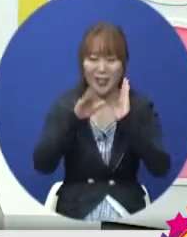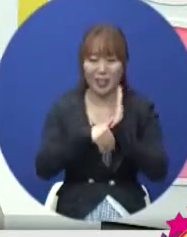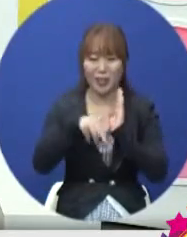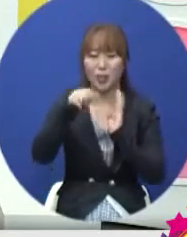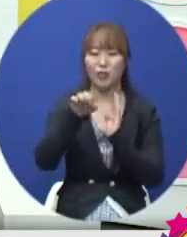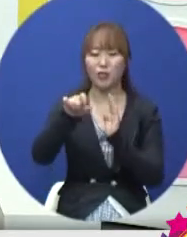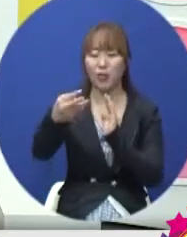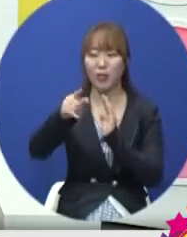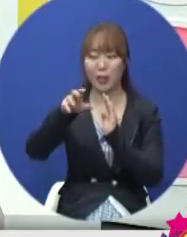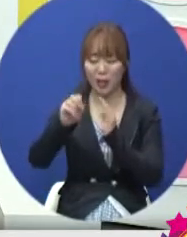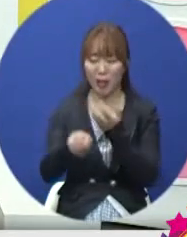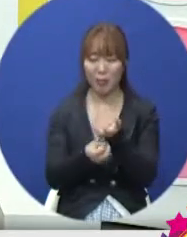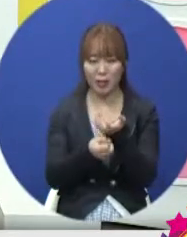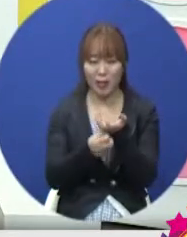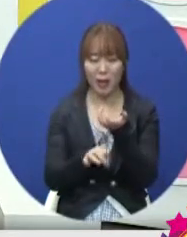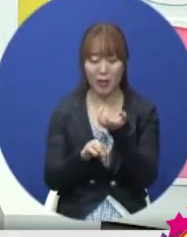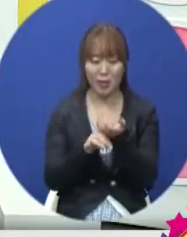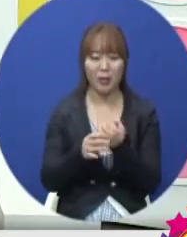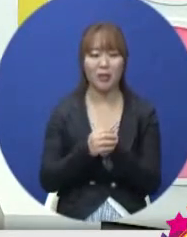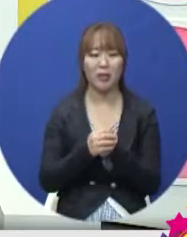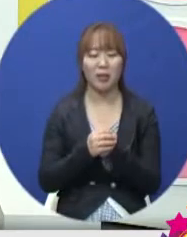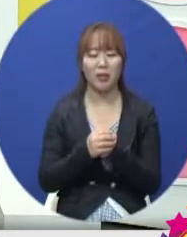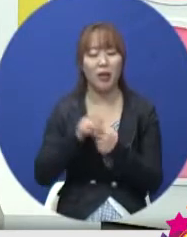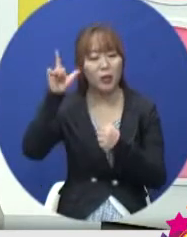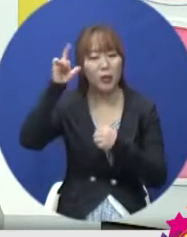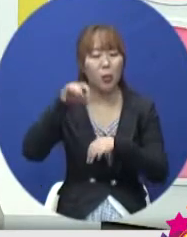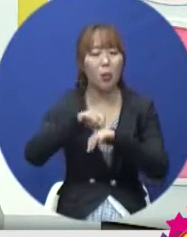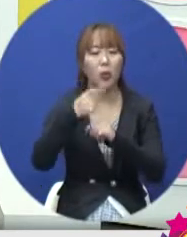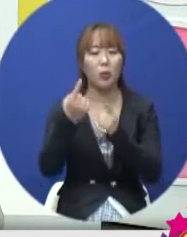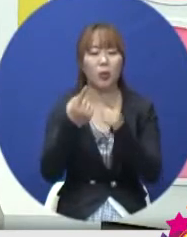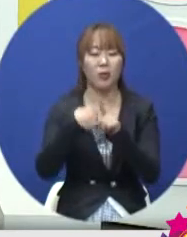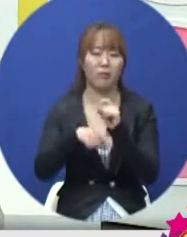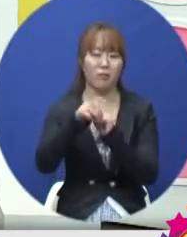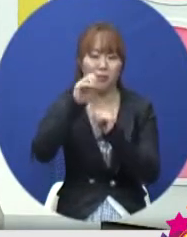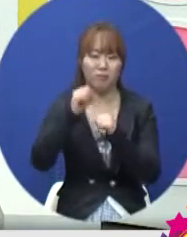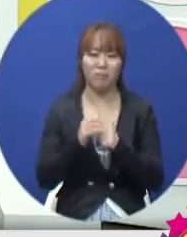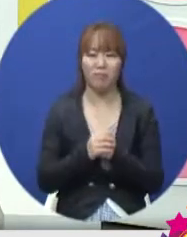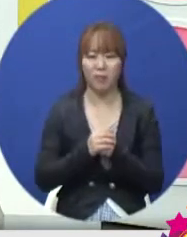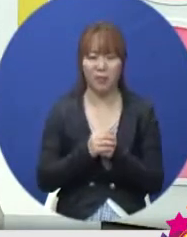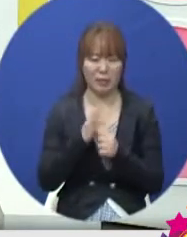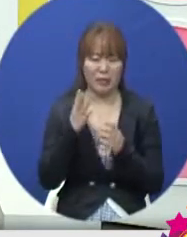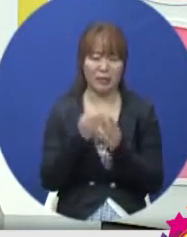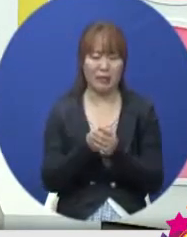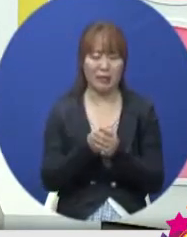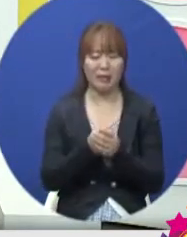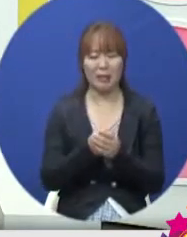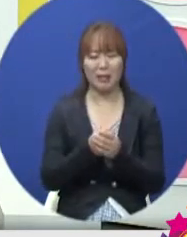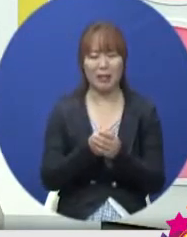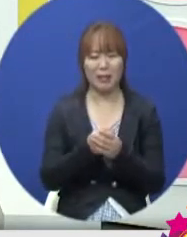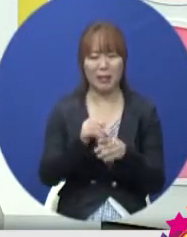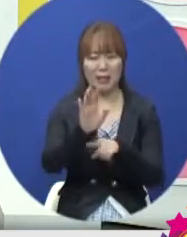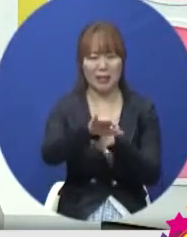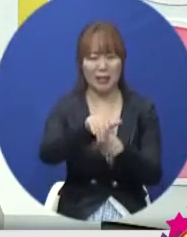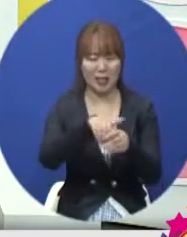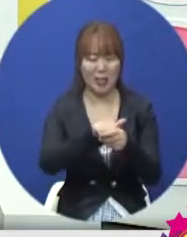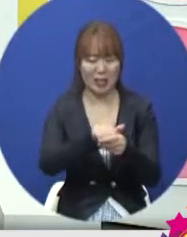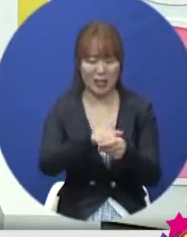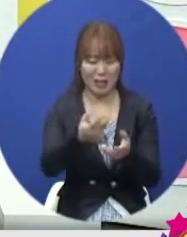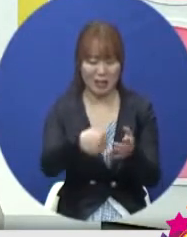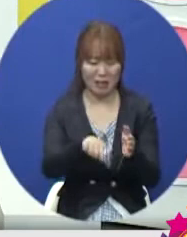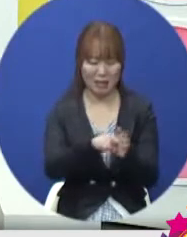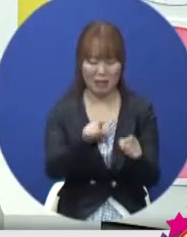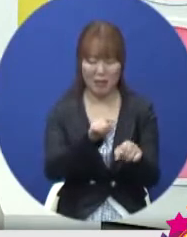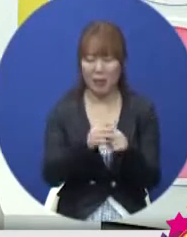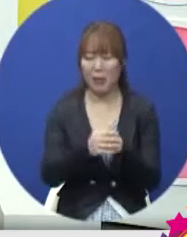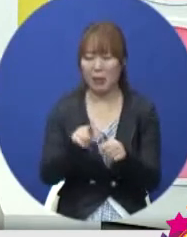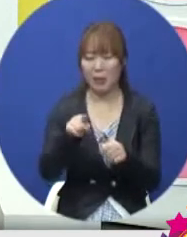초탕을 끓이면 소고기 보통 더 좋죠. 그럼요. 그, 네. 오리지널 시골 된장 탁 풀어가지고, 그죠? 예, 예.